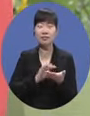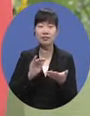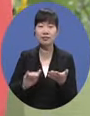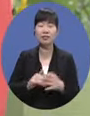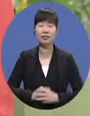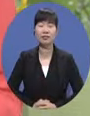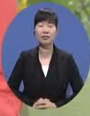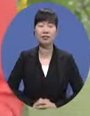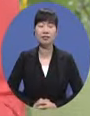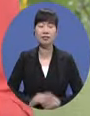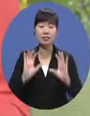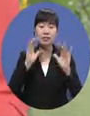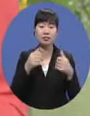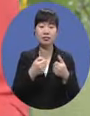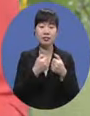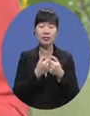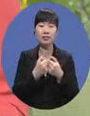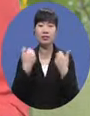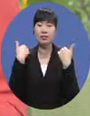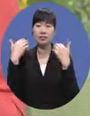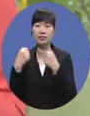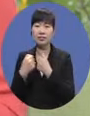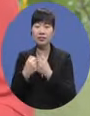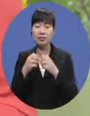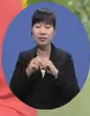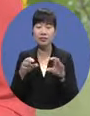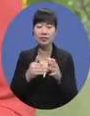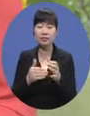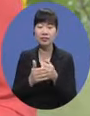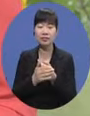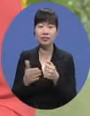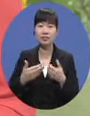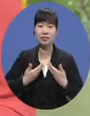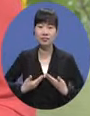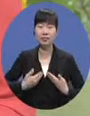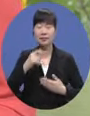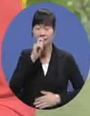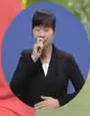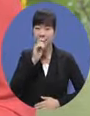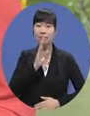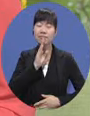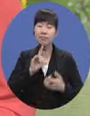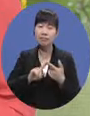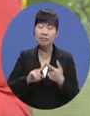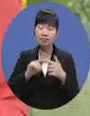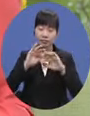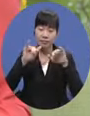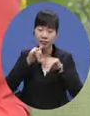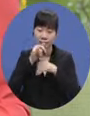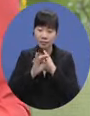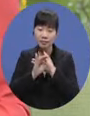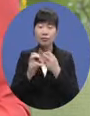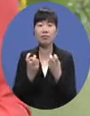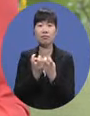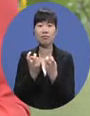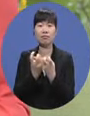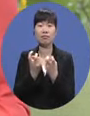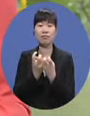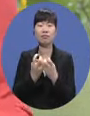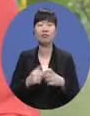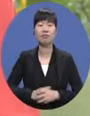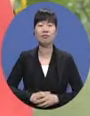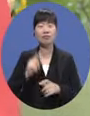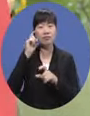아이 싸움이 어른 싸움으로 번질까 봐 정말 조용히 있어야 하는 것이 맞는 것인지, 개입을 한다면 어디까지 개입을 하는 게 맞는